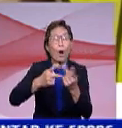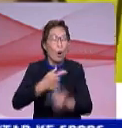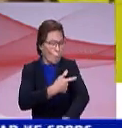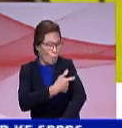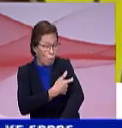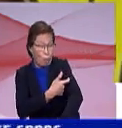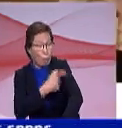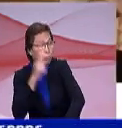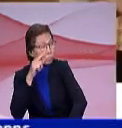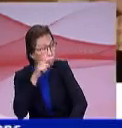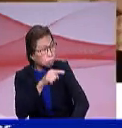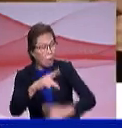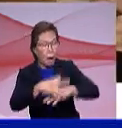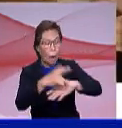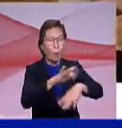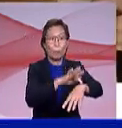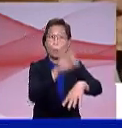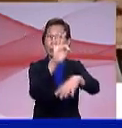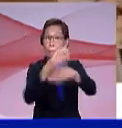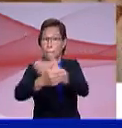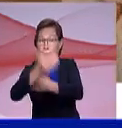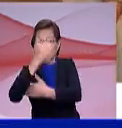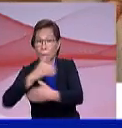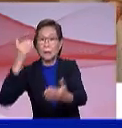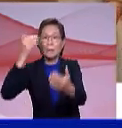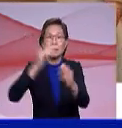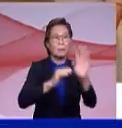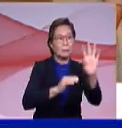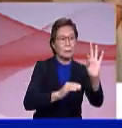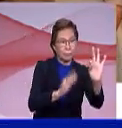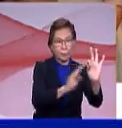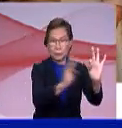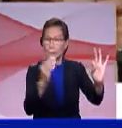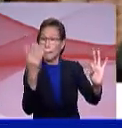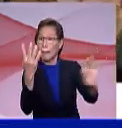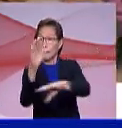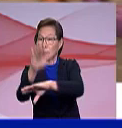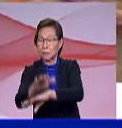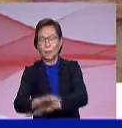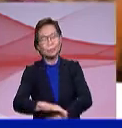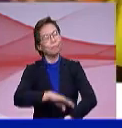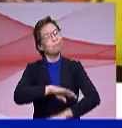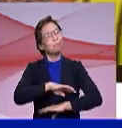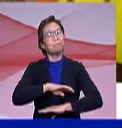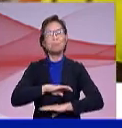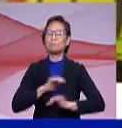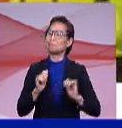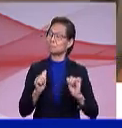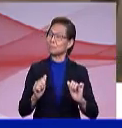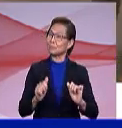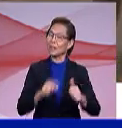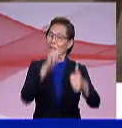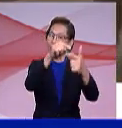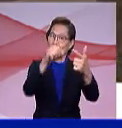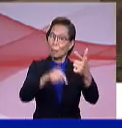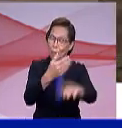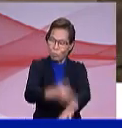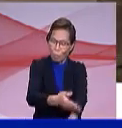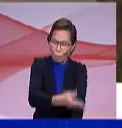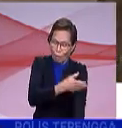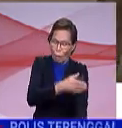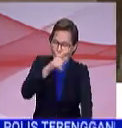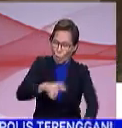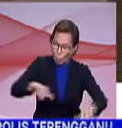vaksin yang bermula seawal jam 9 pagi sehingga 4 petang itu nyata berpuas hati. Beberapa penambahbaikan